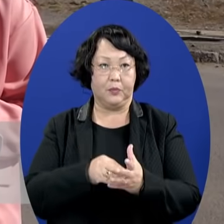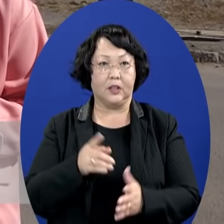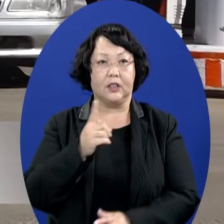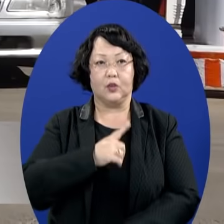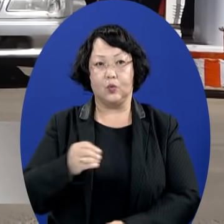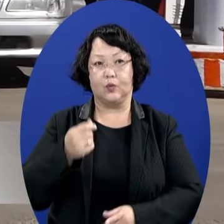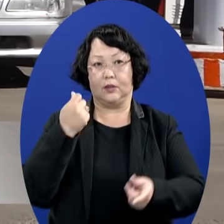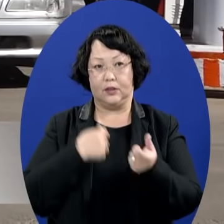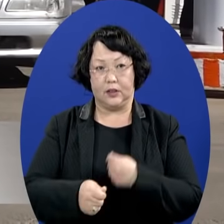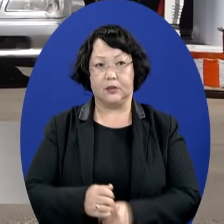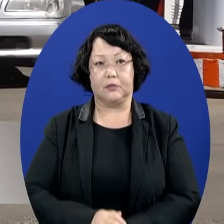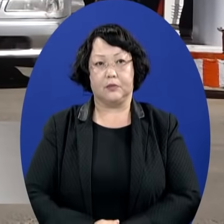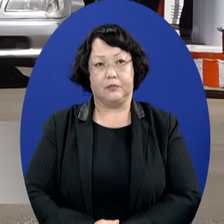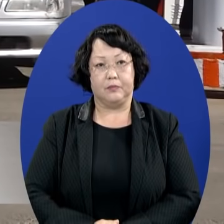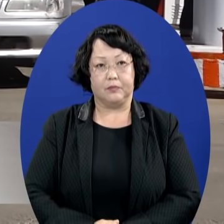түгээж байна.